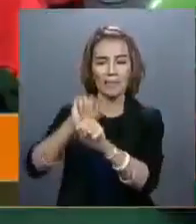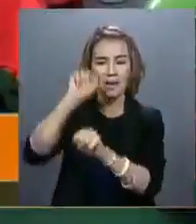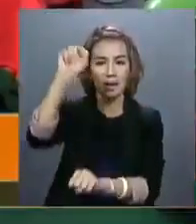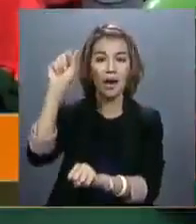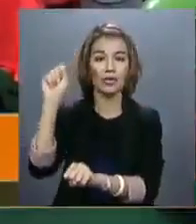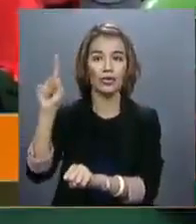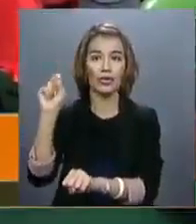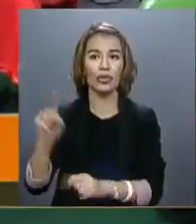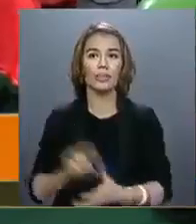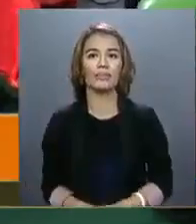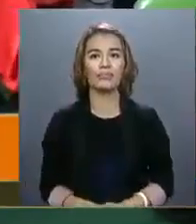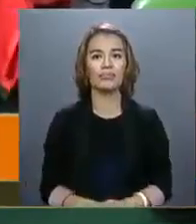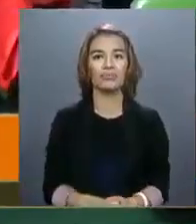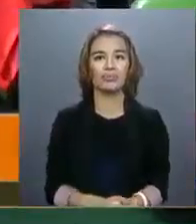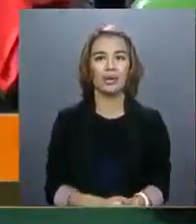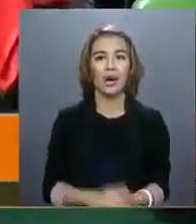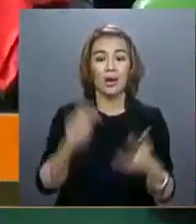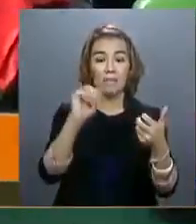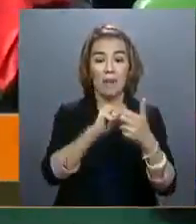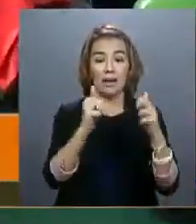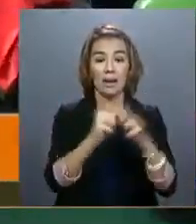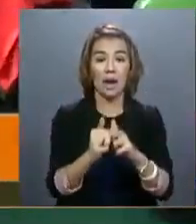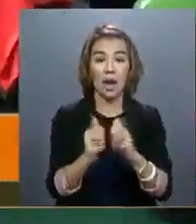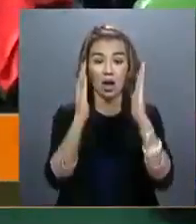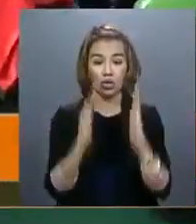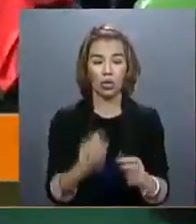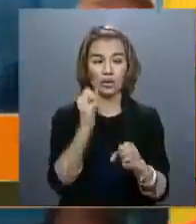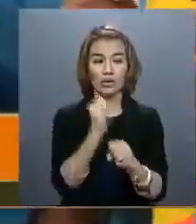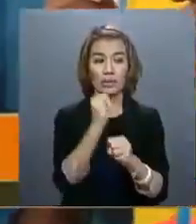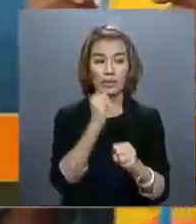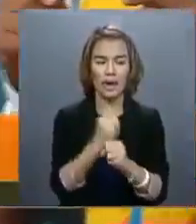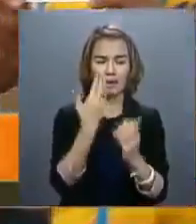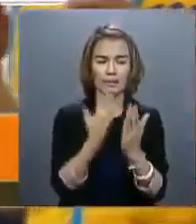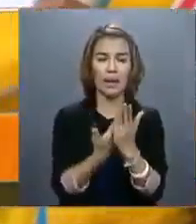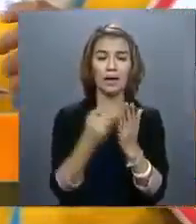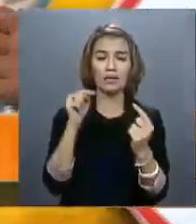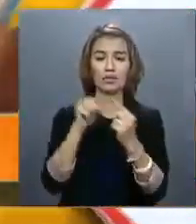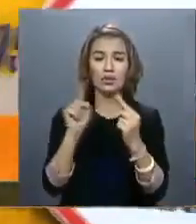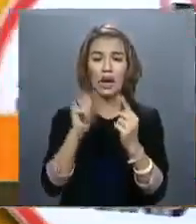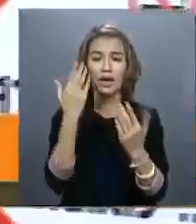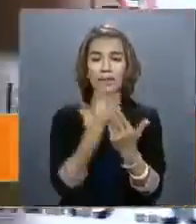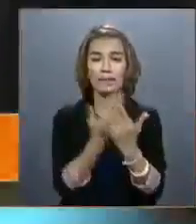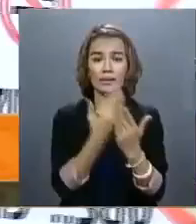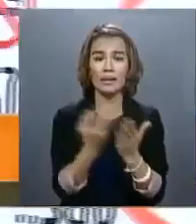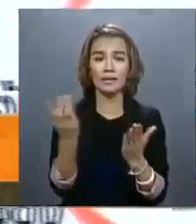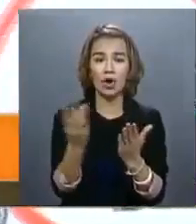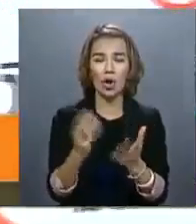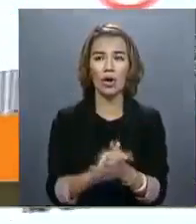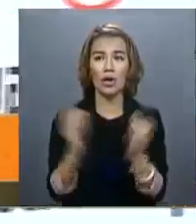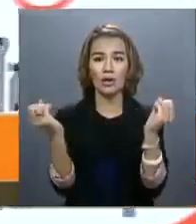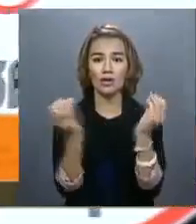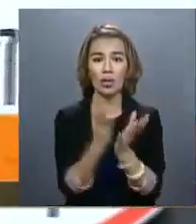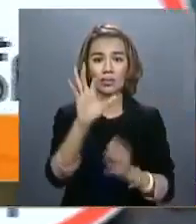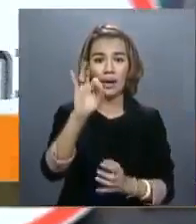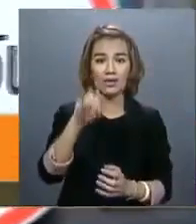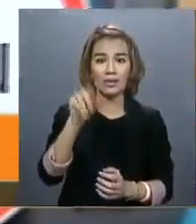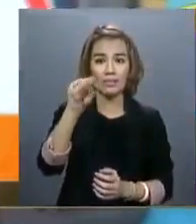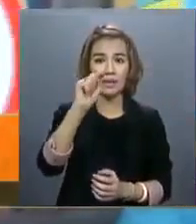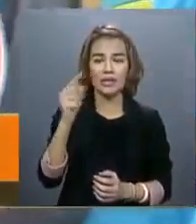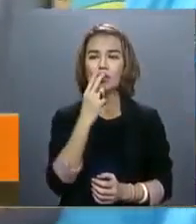ตระหนักให้สังคมเห็นถึงพิษภัยของควันบุหรี่พร้อมสนับสนุนให้รัฐบาลเร่งออกกฎหมายควบคุมผลิตภัณฑ์ยาสูบ